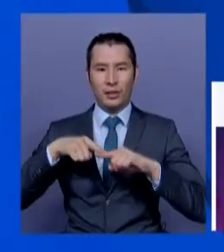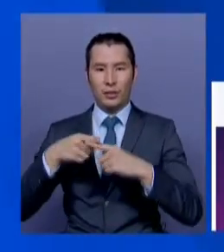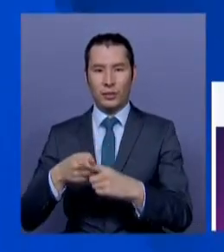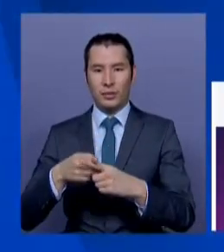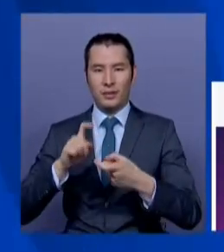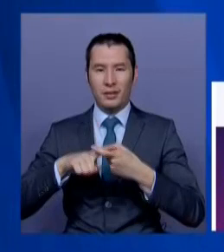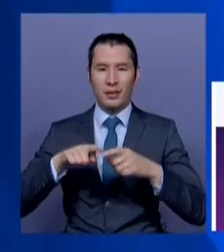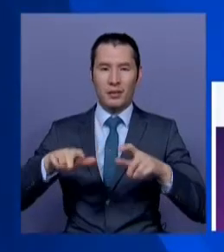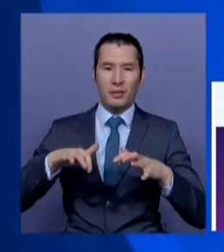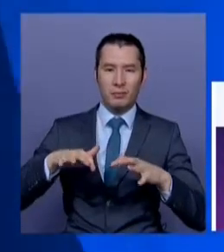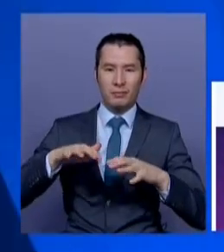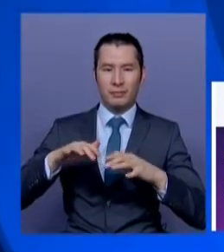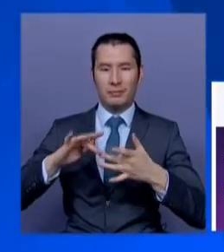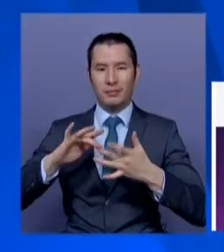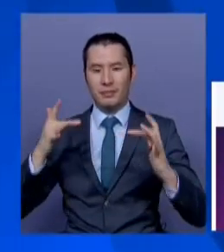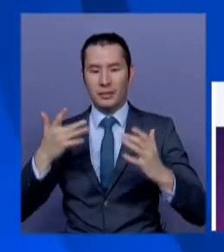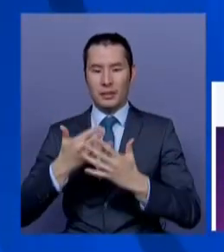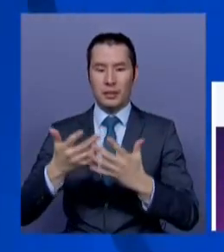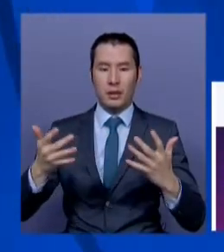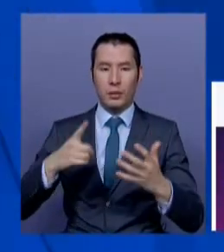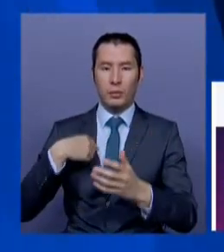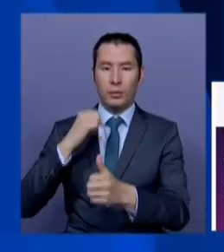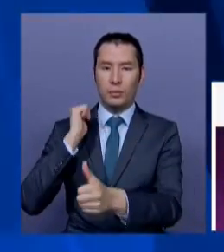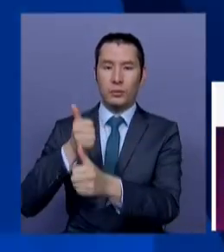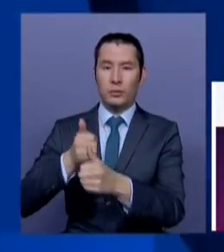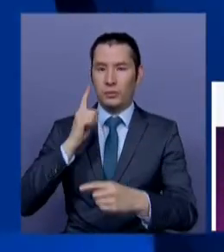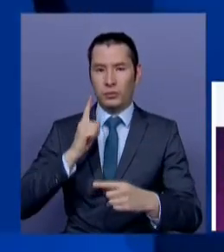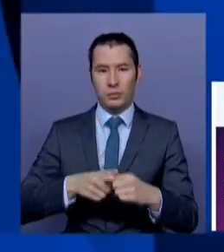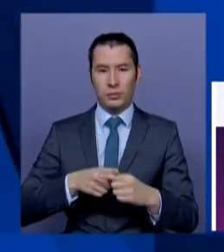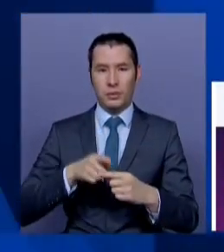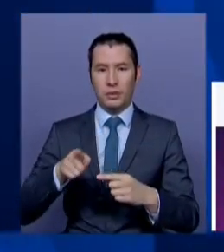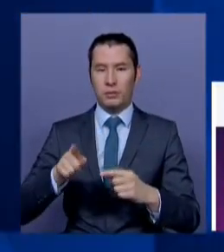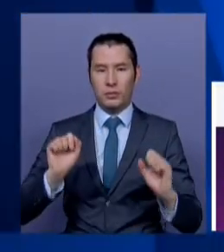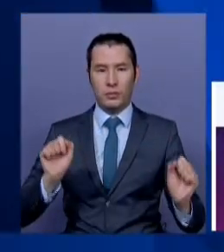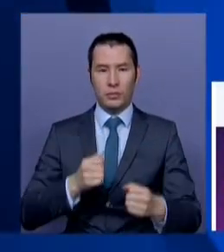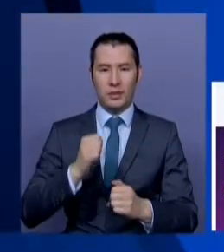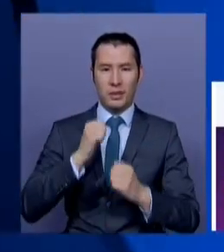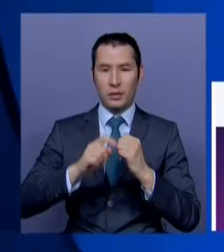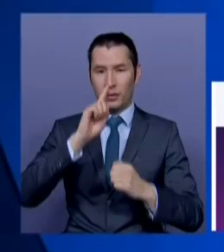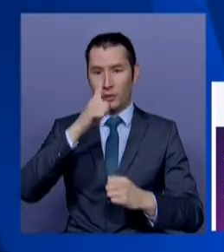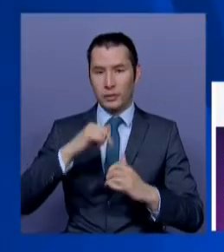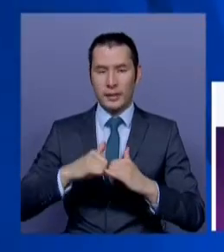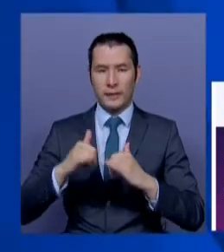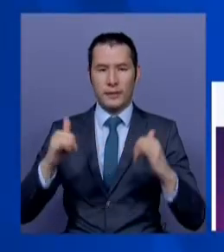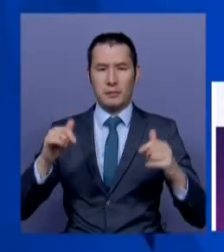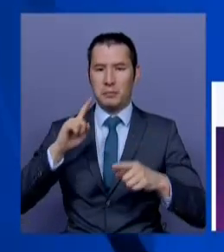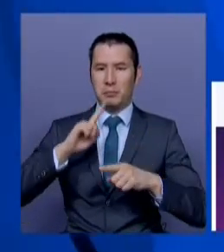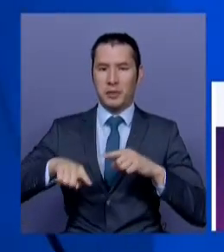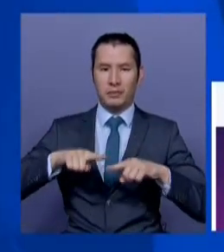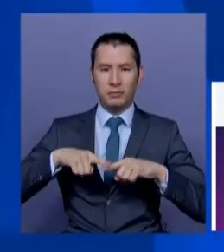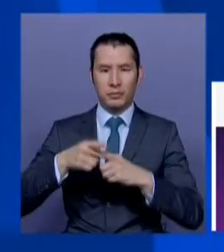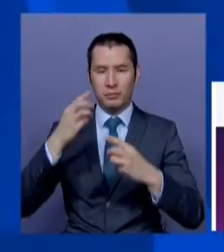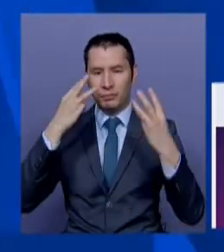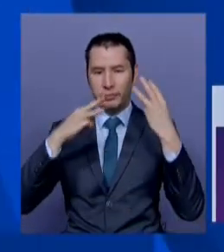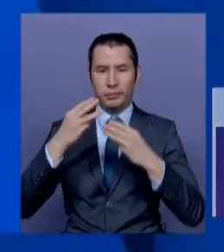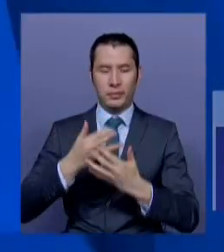Байқасақ, IT технологияларды қуып жете алмай келеміз. Қуантатыны жылдам дамып жатыр. Байқаудың онлайн өтуінің өзі 4 мемлекеттің басын